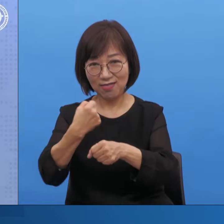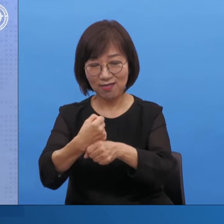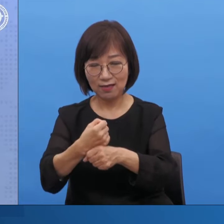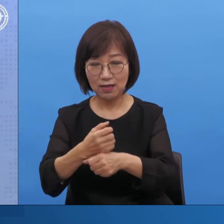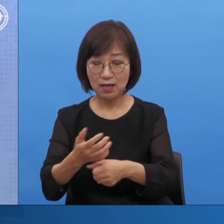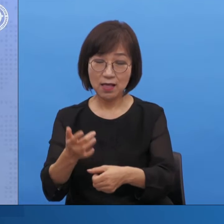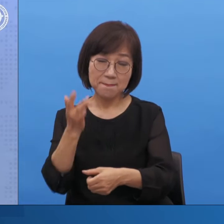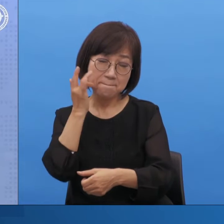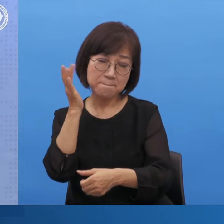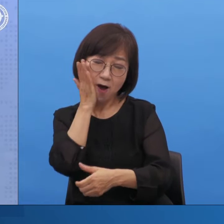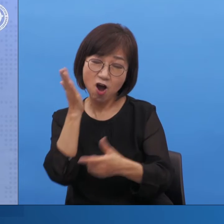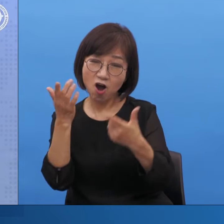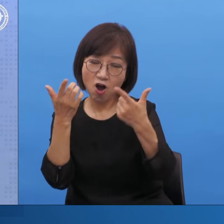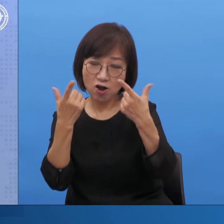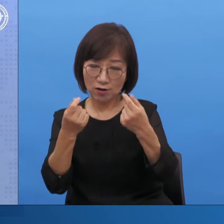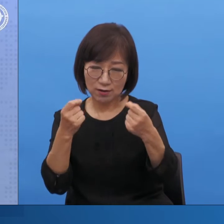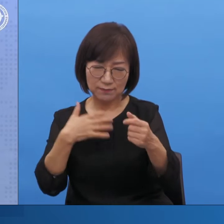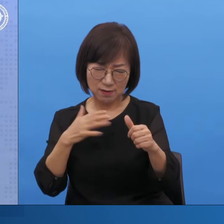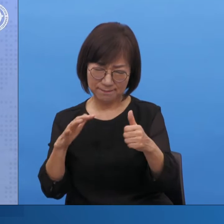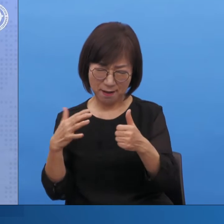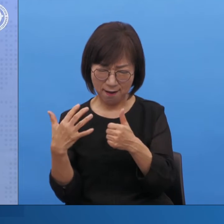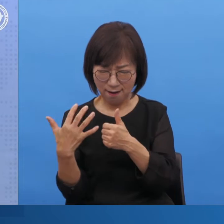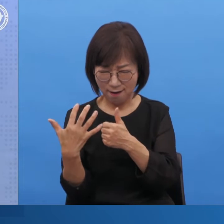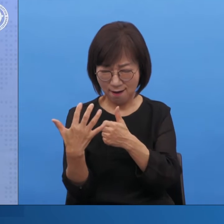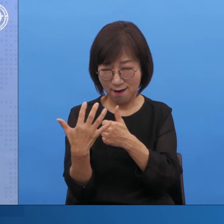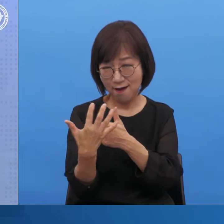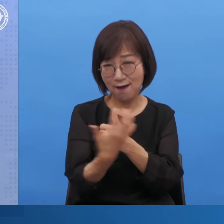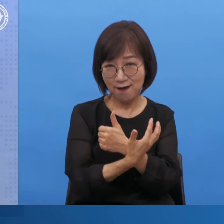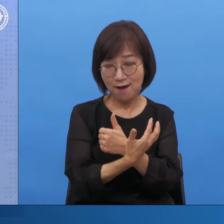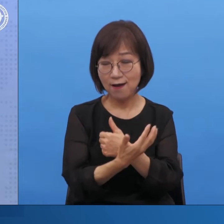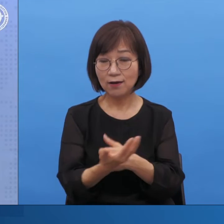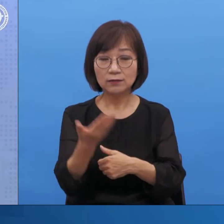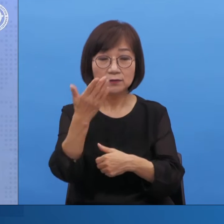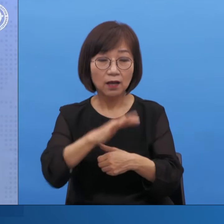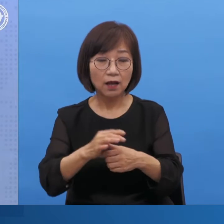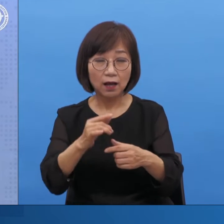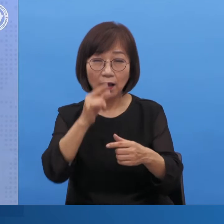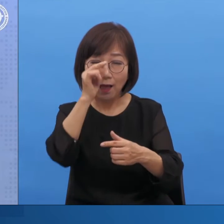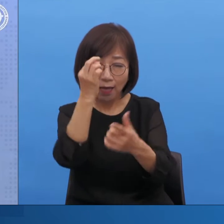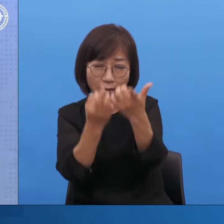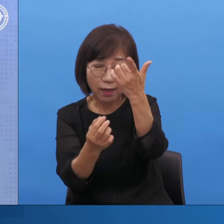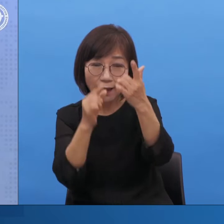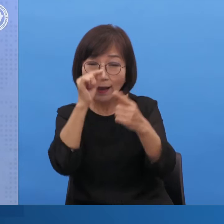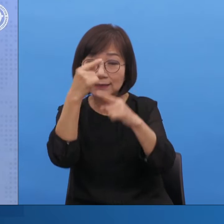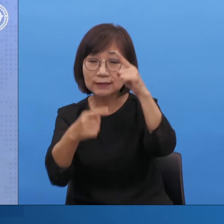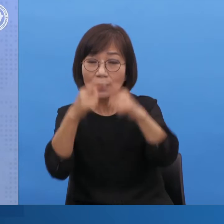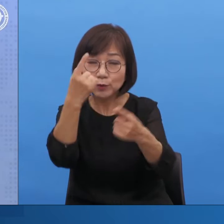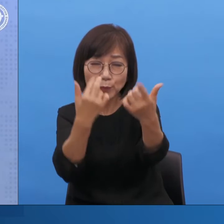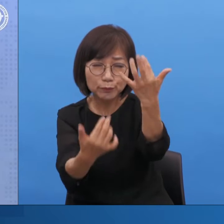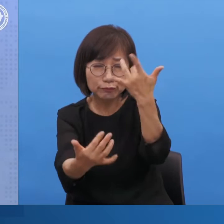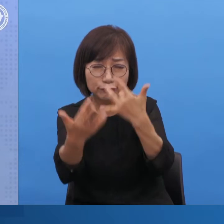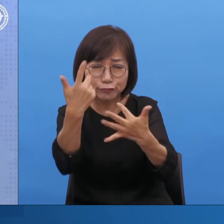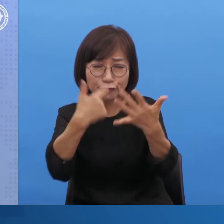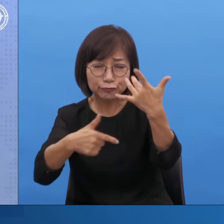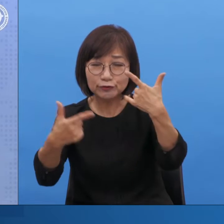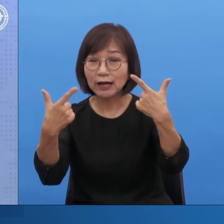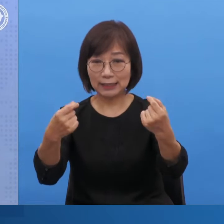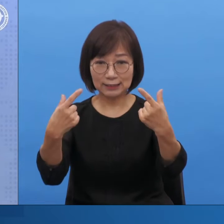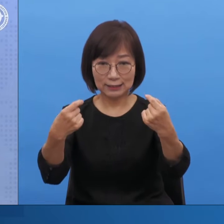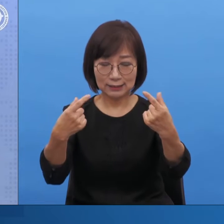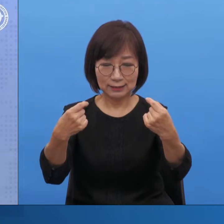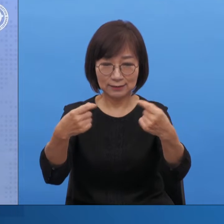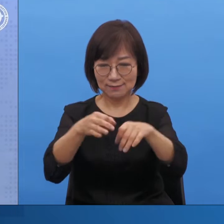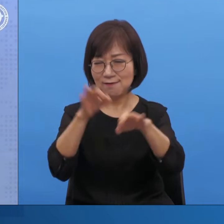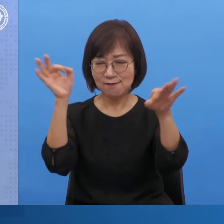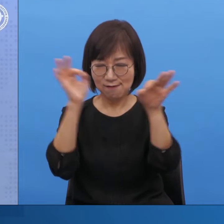나를 에워쌌으나 가시덤불같이 불같이 없어졌나니 내가 여호와의 이름으로 그들을 끊으리로다. They surrounded me like